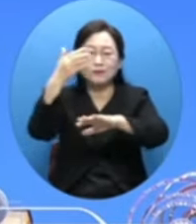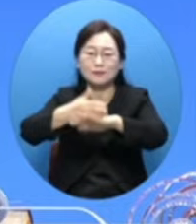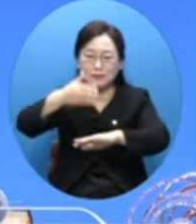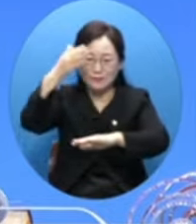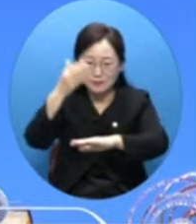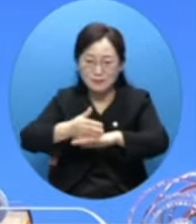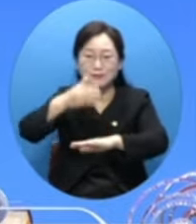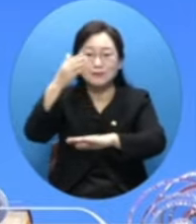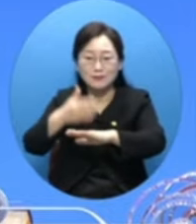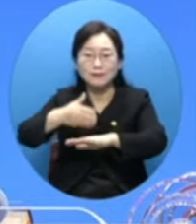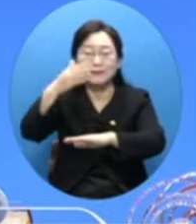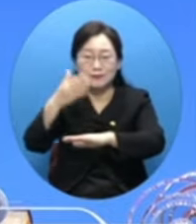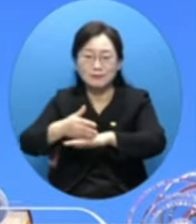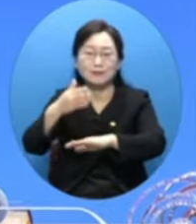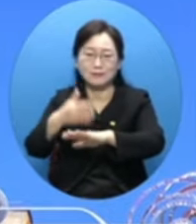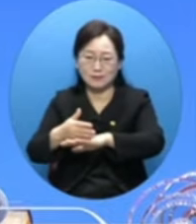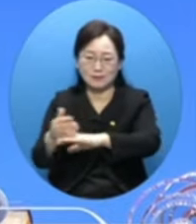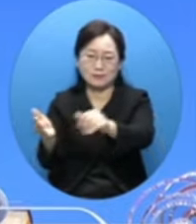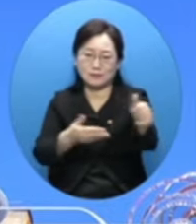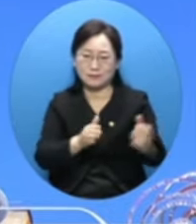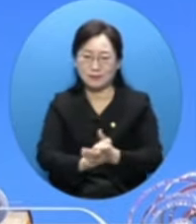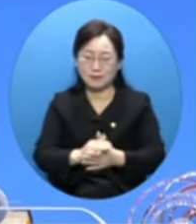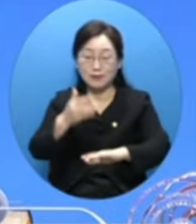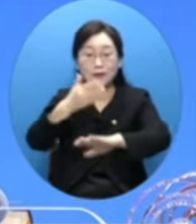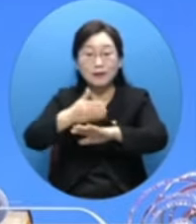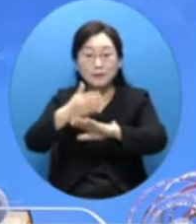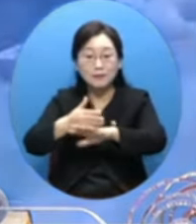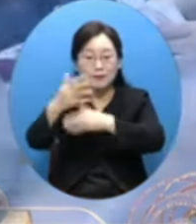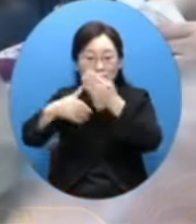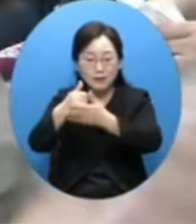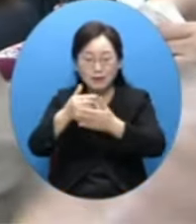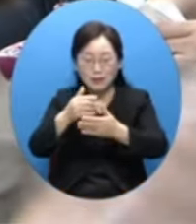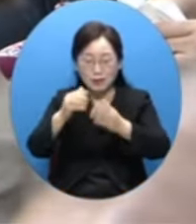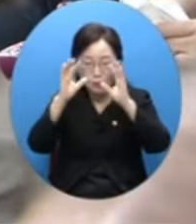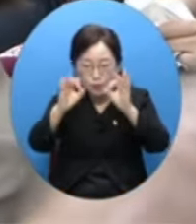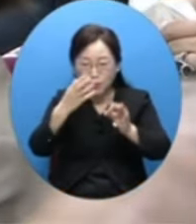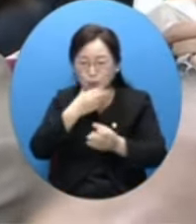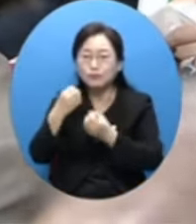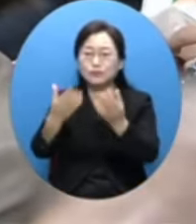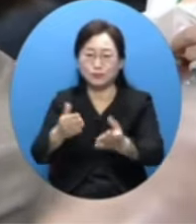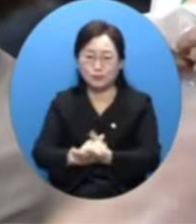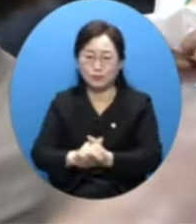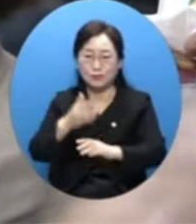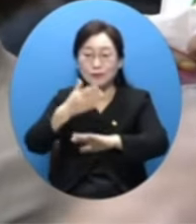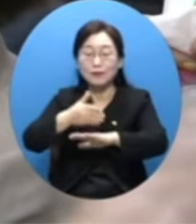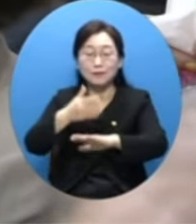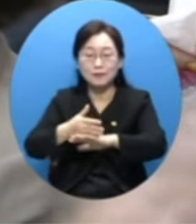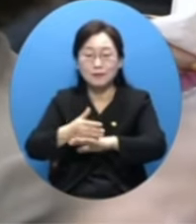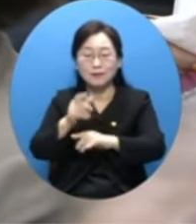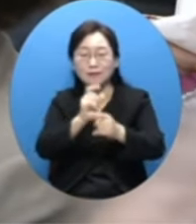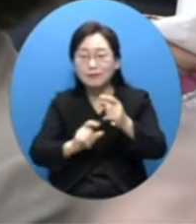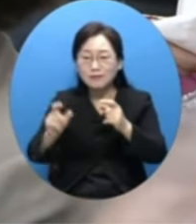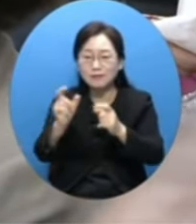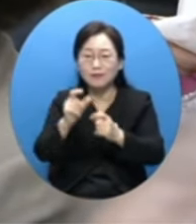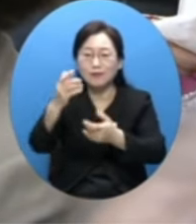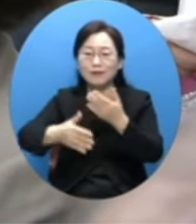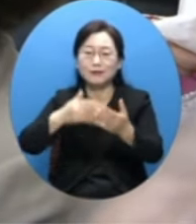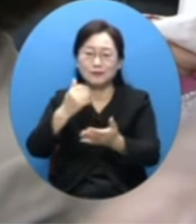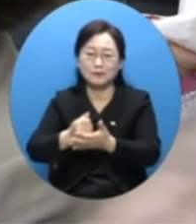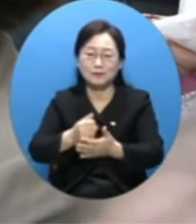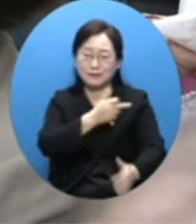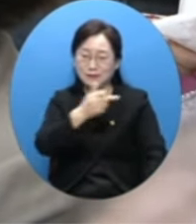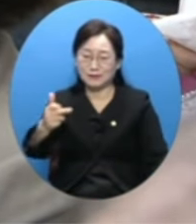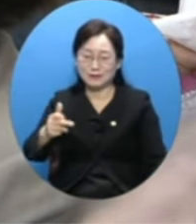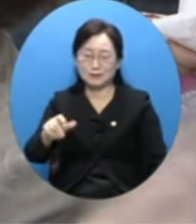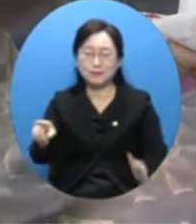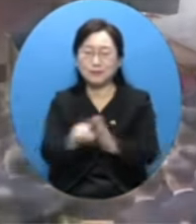감사합니다. 감사합니다. 감사합니다. 감사할 때 하나님의 복이 많은 것입니다. 감사할 때 더 하나님께서 큰 믿음을